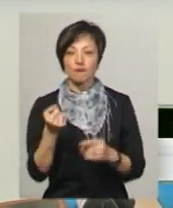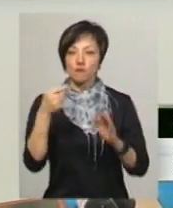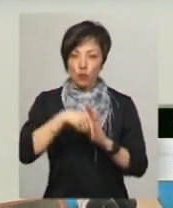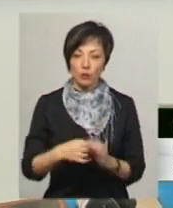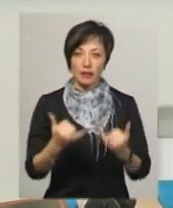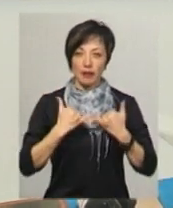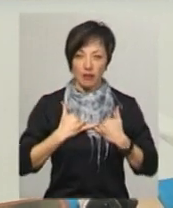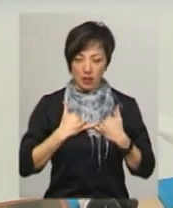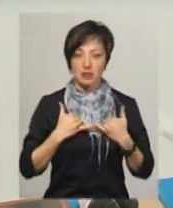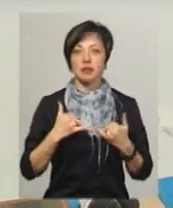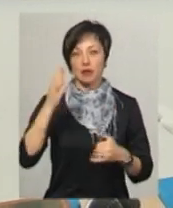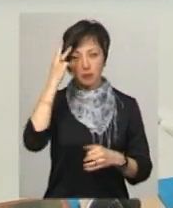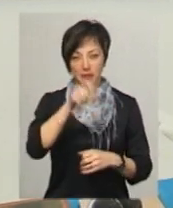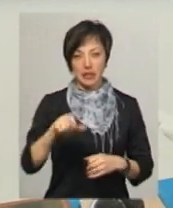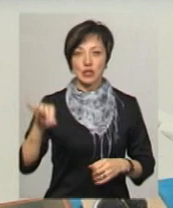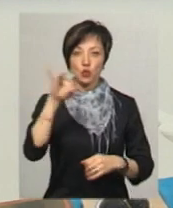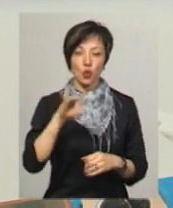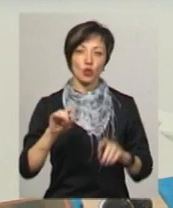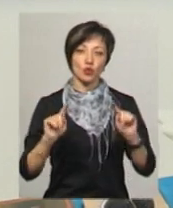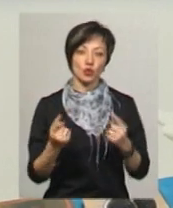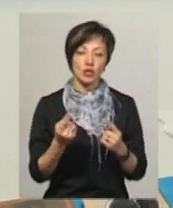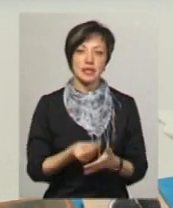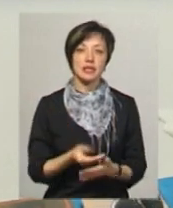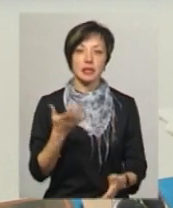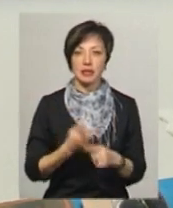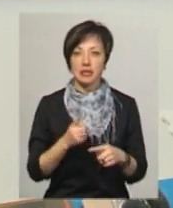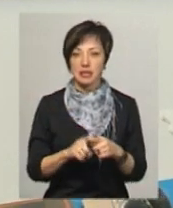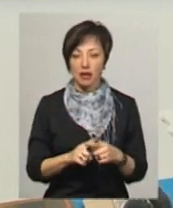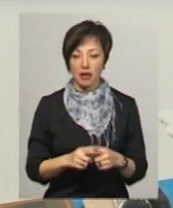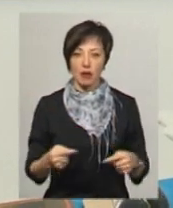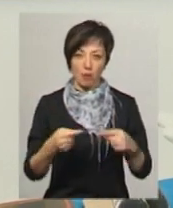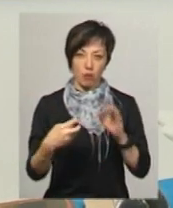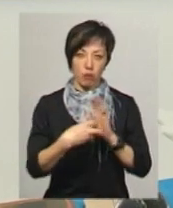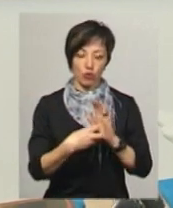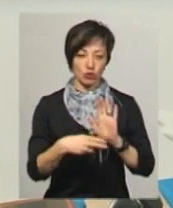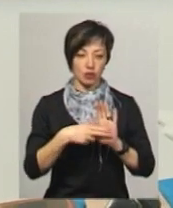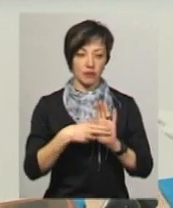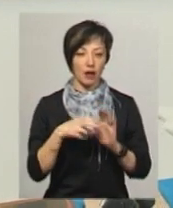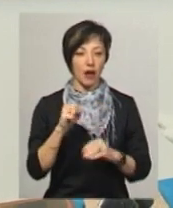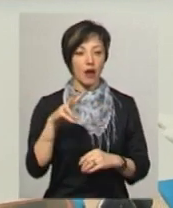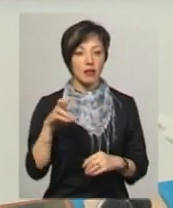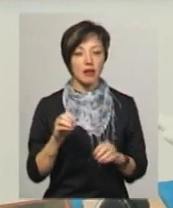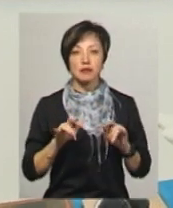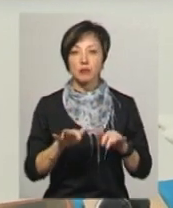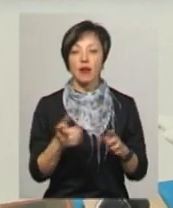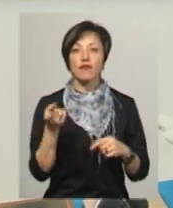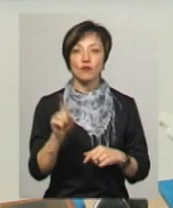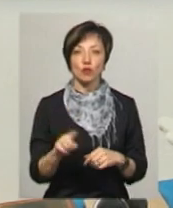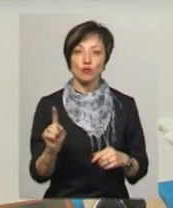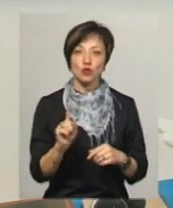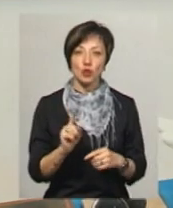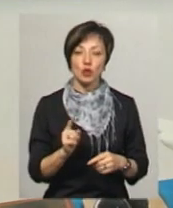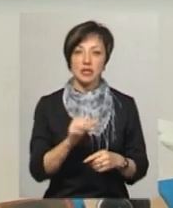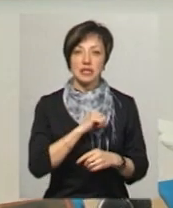для подолян, для істориків дуже цінна саме ця поштівка. Але справа в тому, що